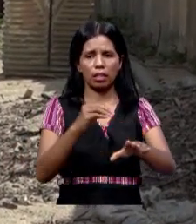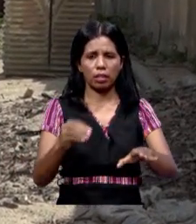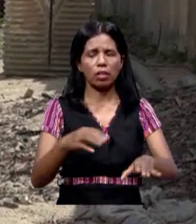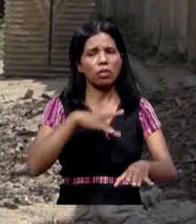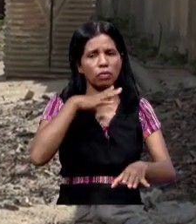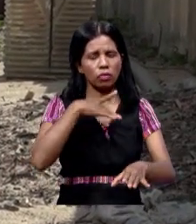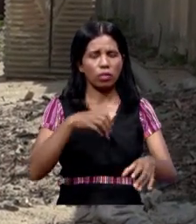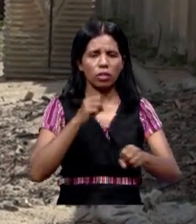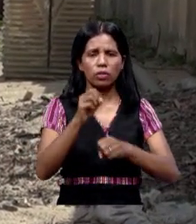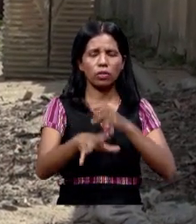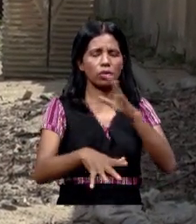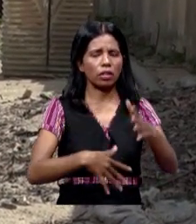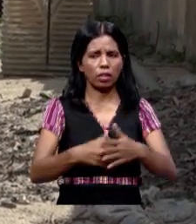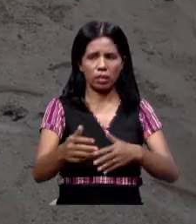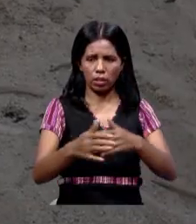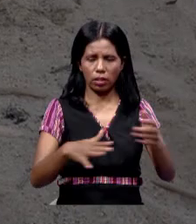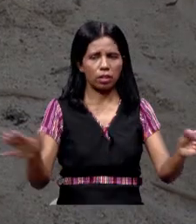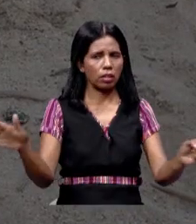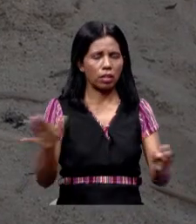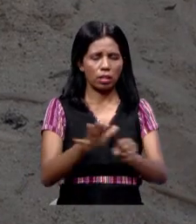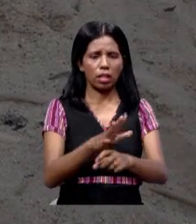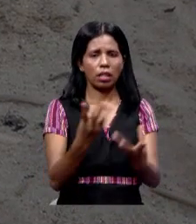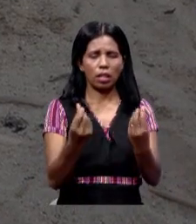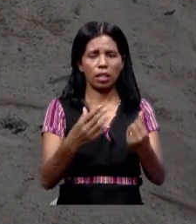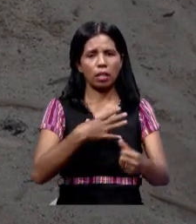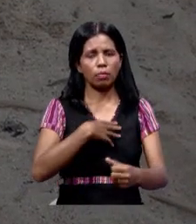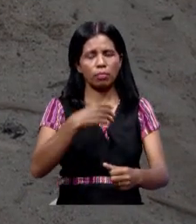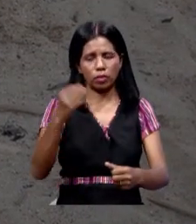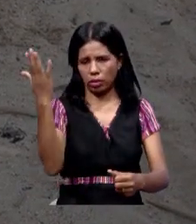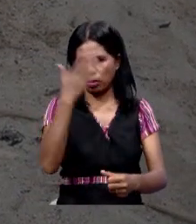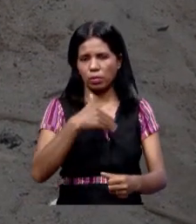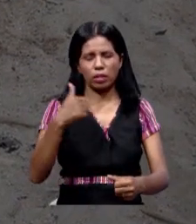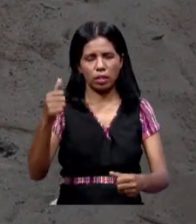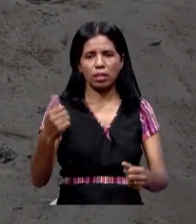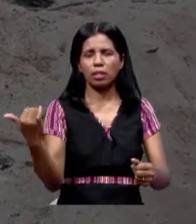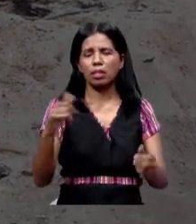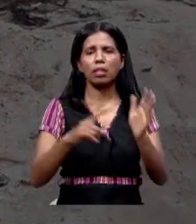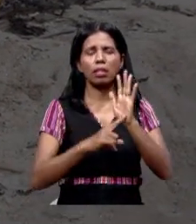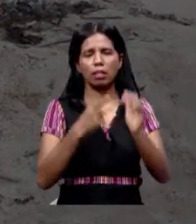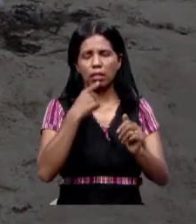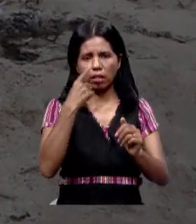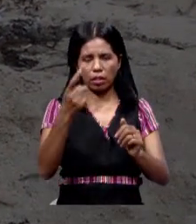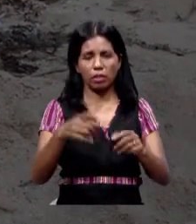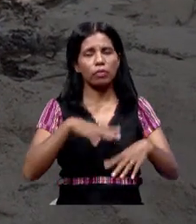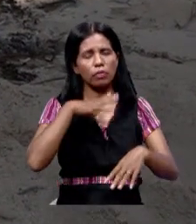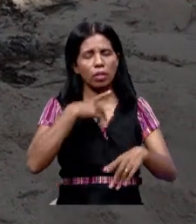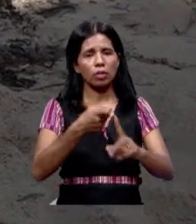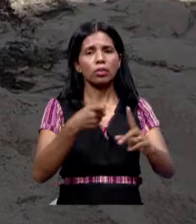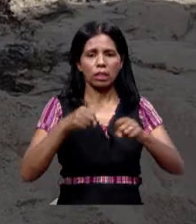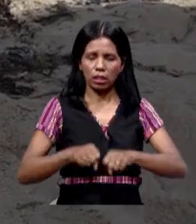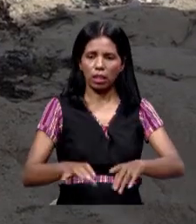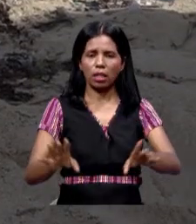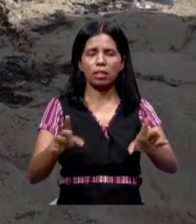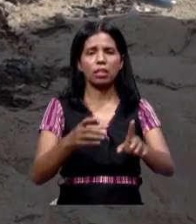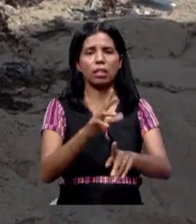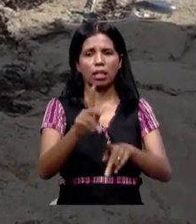lisu nak lekar arbiru odi takatia rahinek muting ne furak sirhak tuir lisu sirane balung mayu sita selaran no